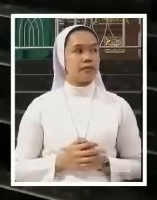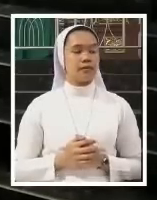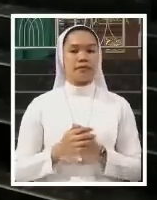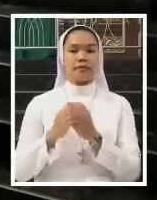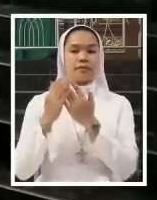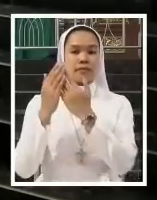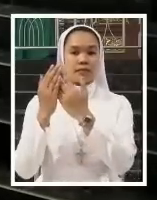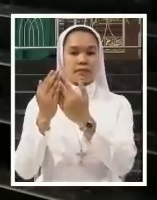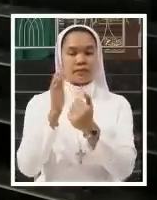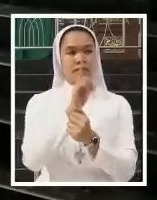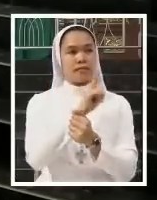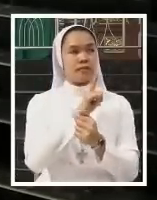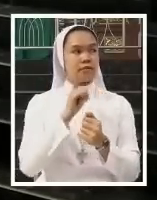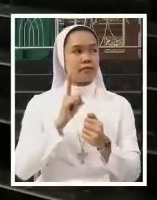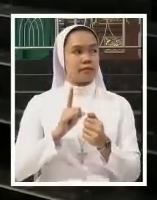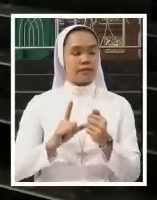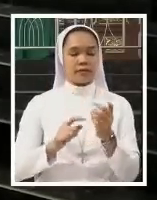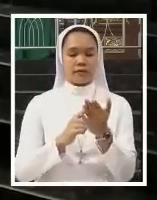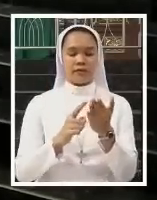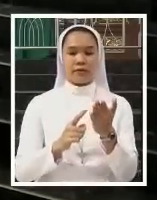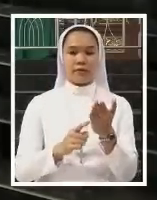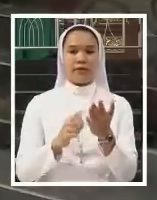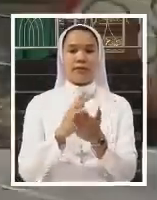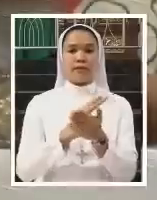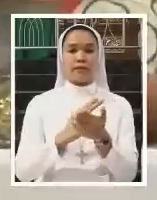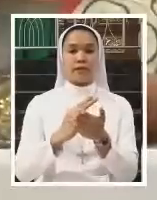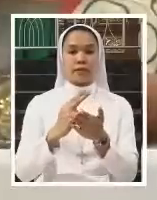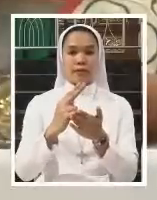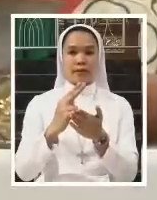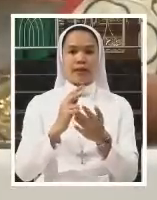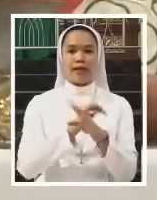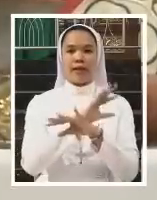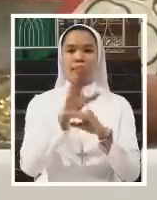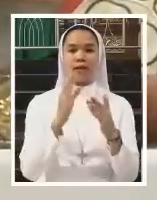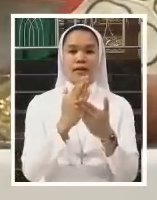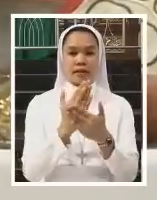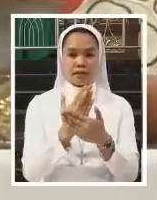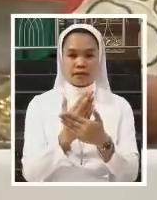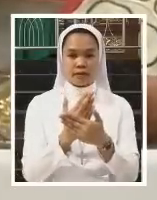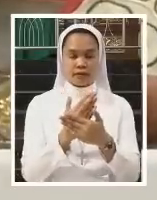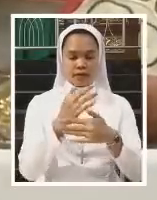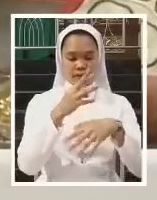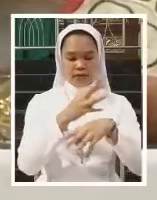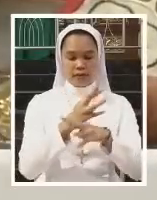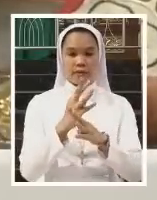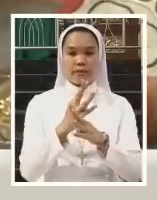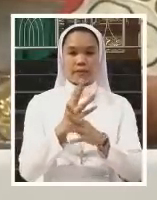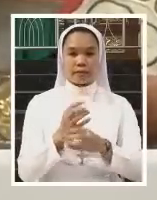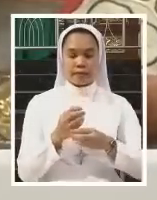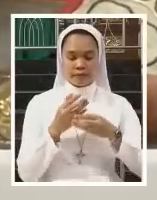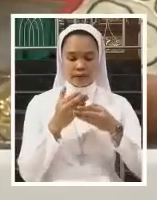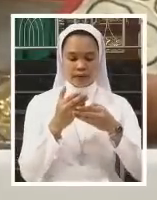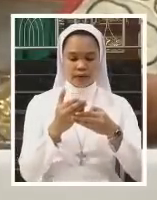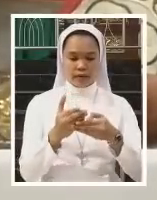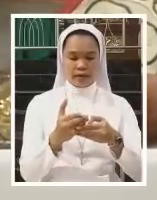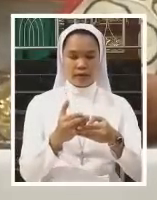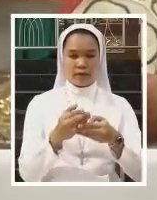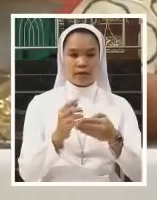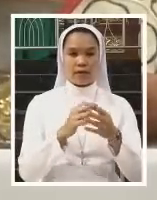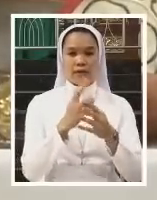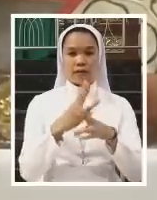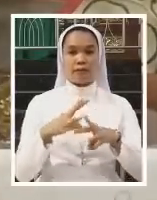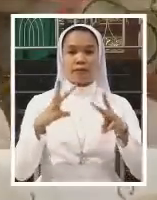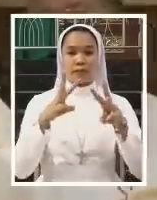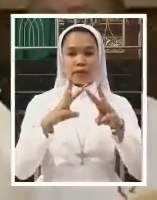Kagurangnan, ikanagad ang banal, asin ang gabos linalang, inaataman mo,